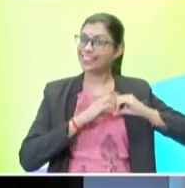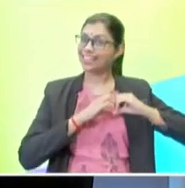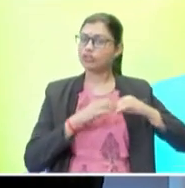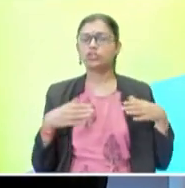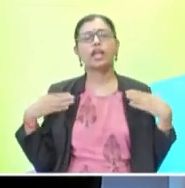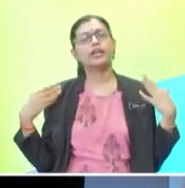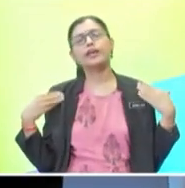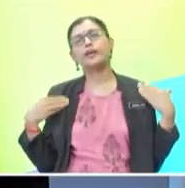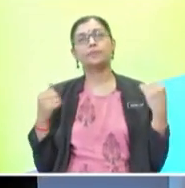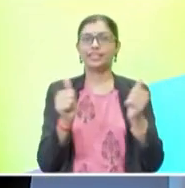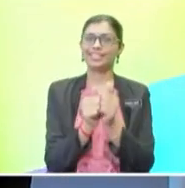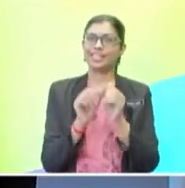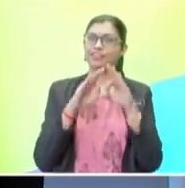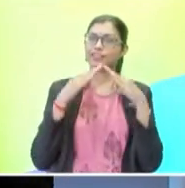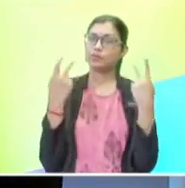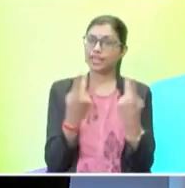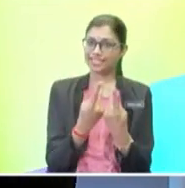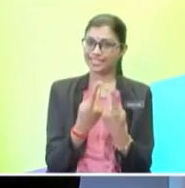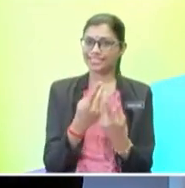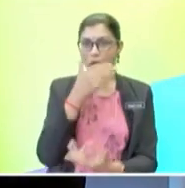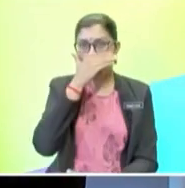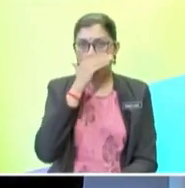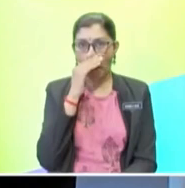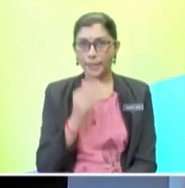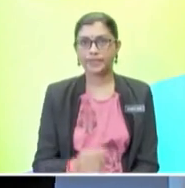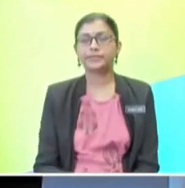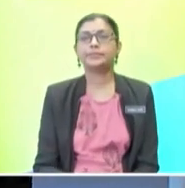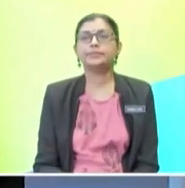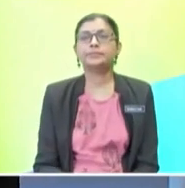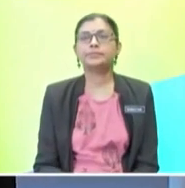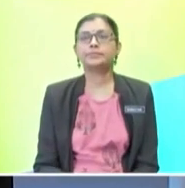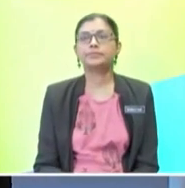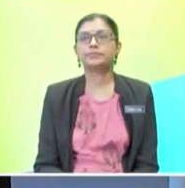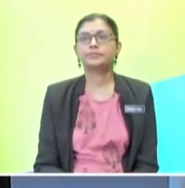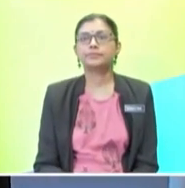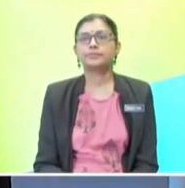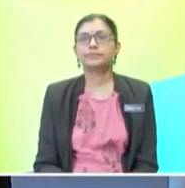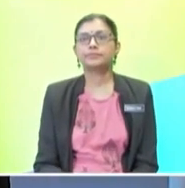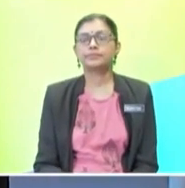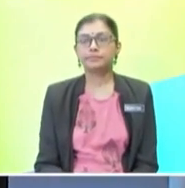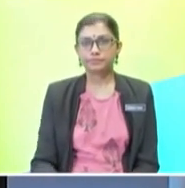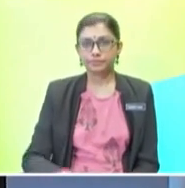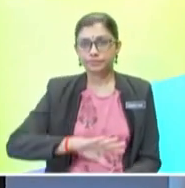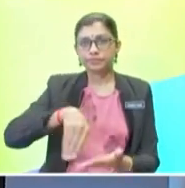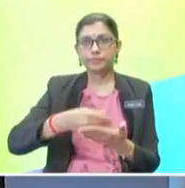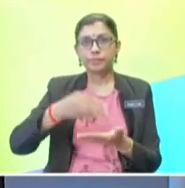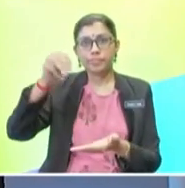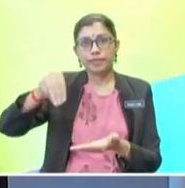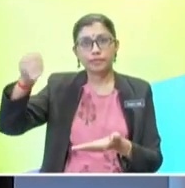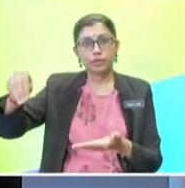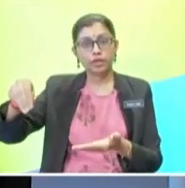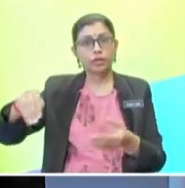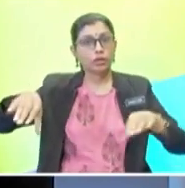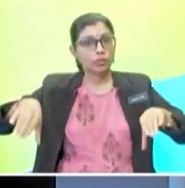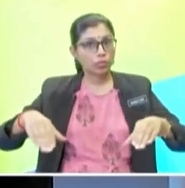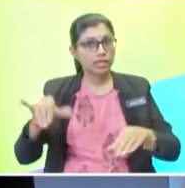Ria, Cikgu nak ajak anak-anak murid kita yang berada di atas talian dan anak-anak murid kita juga yang berada di rumah untuk buat sama-sama aktiviti